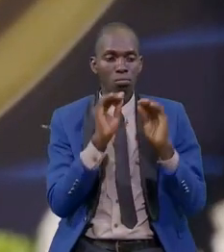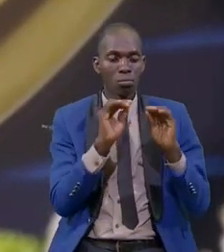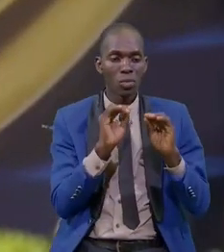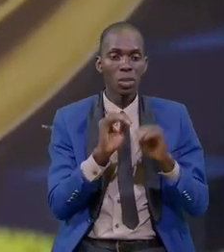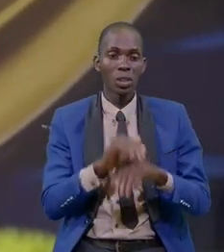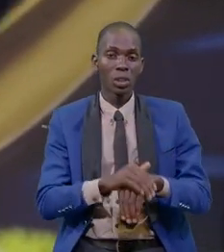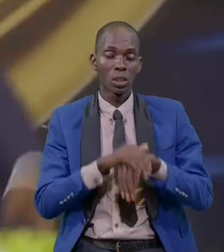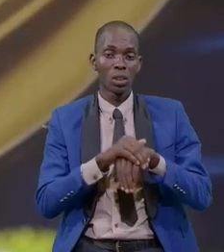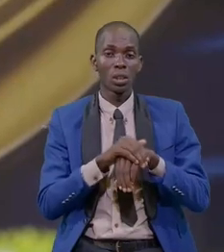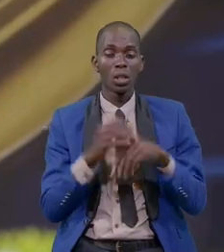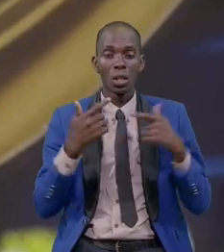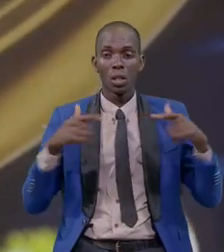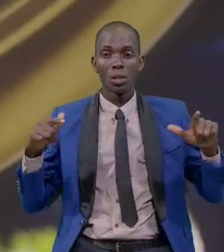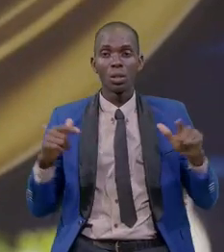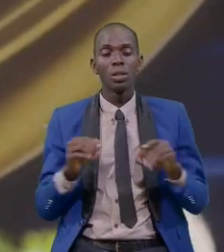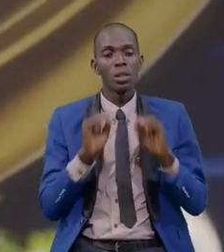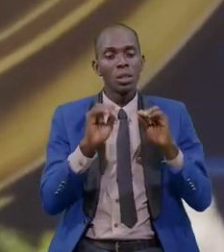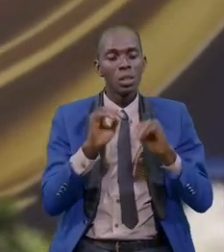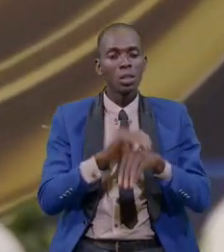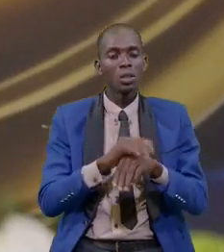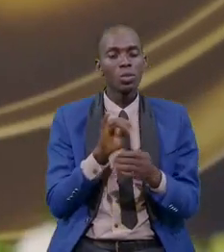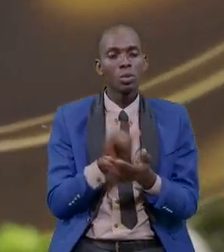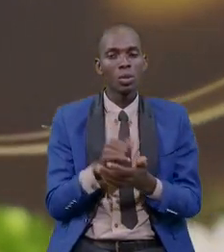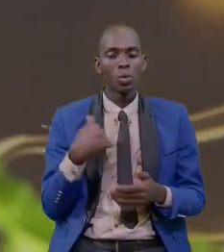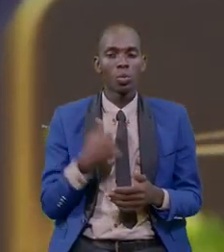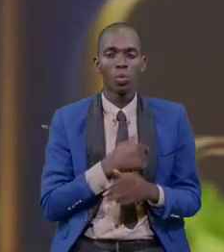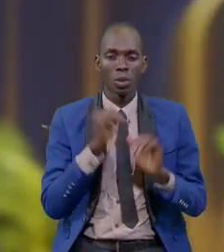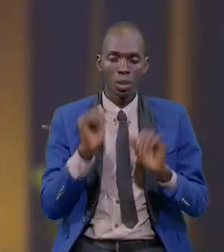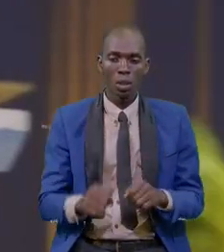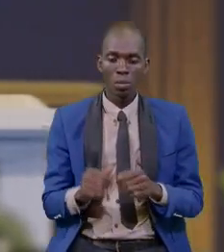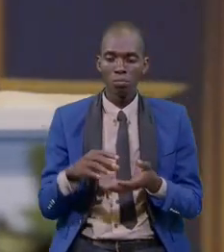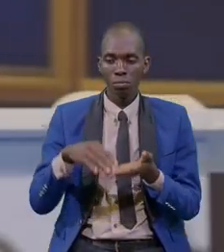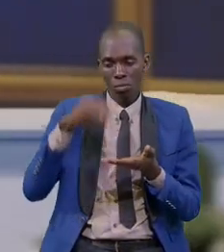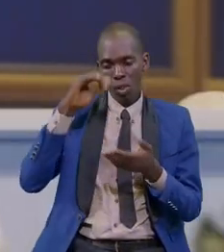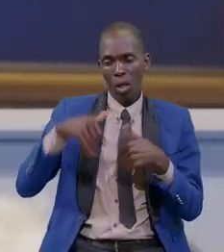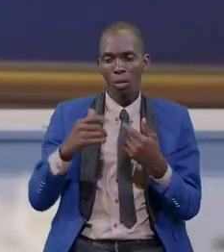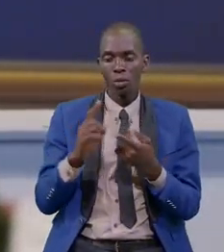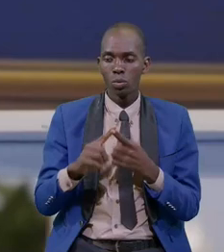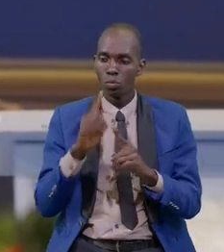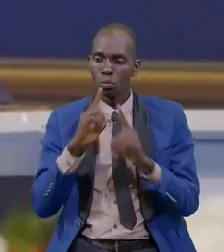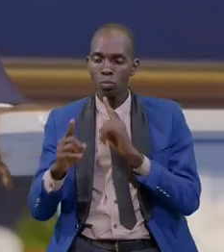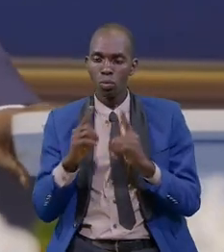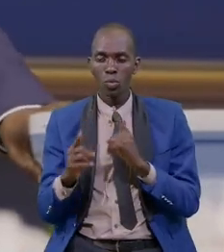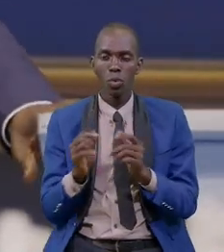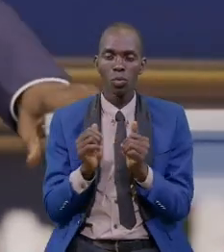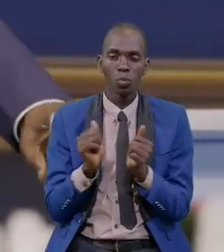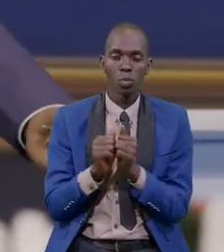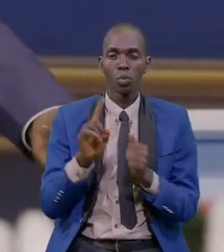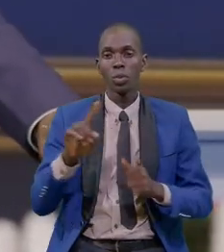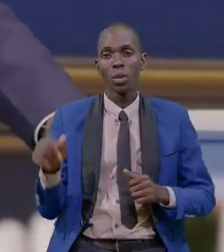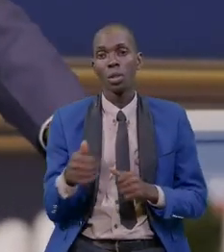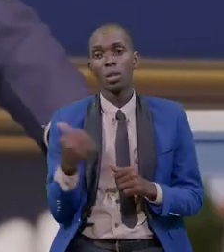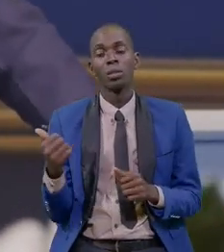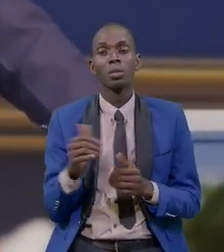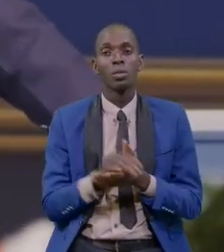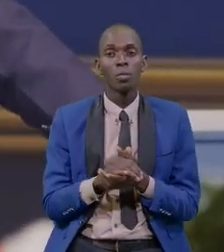l'anglais pour que nous puissions être en mesure de communiquer. Il enseigne, il n'est pas là seulement pour prêcher et pour prêcher l'évangile.